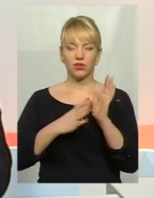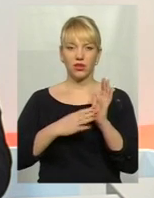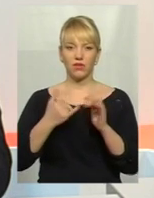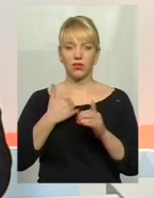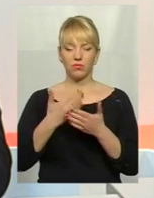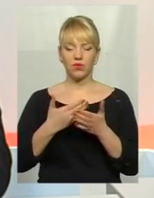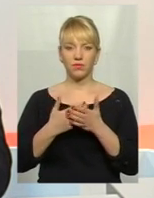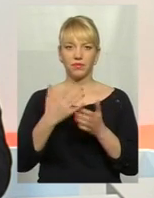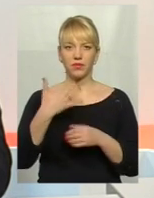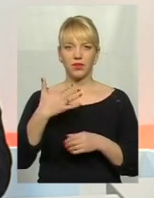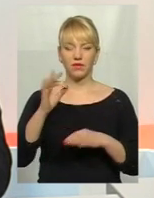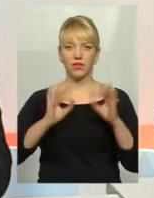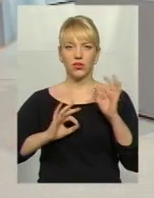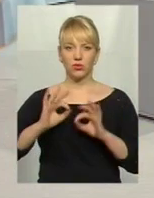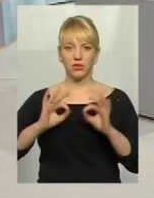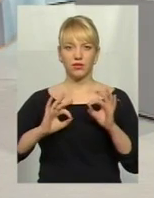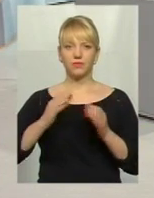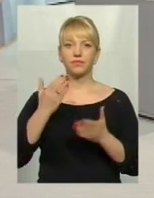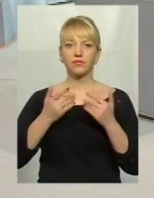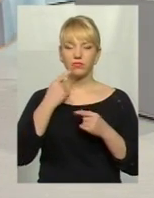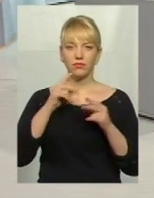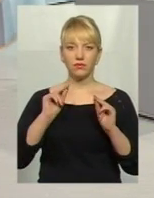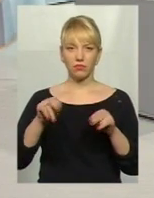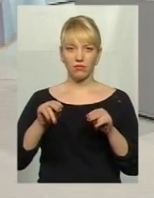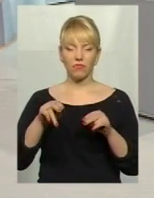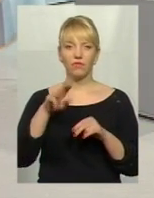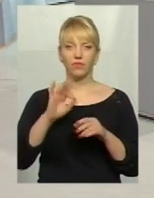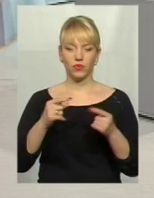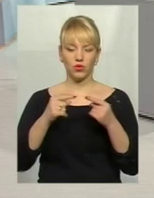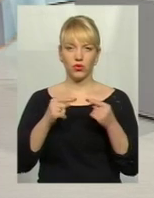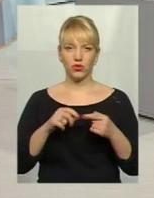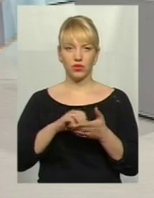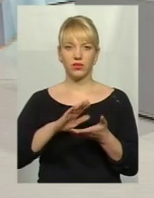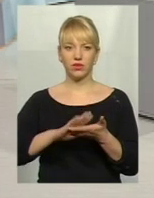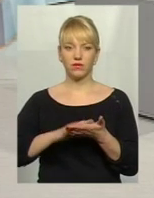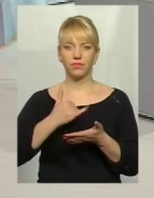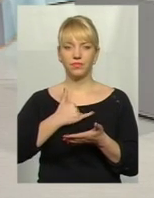доходимо до 50%. Якщо говорити відверто, більш точні дані, в нас